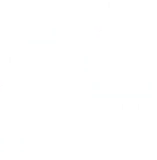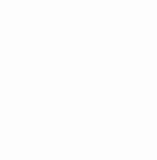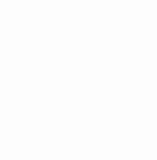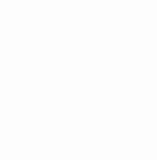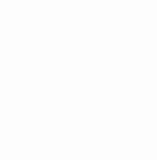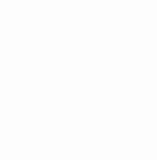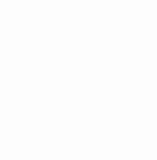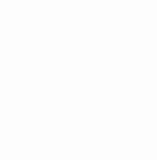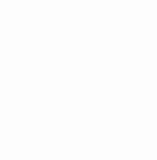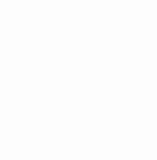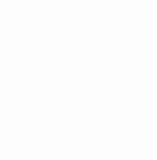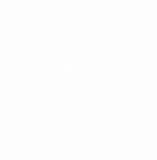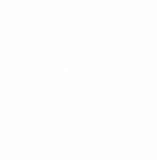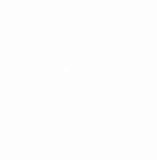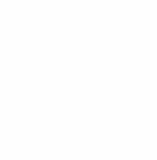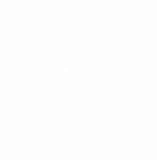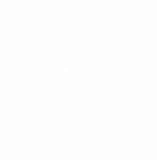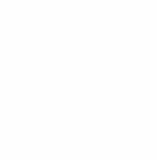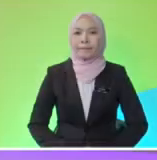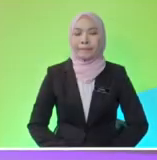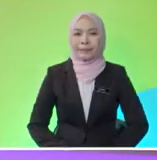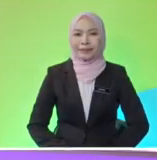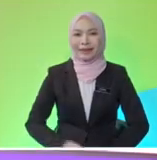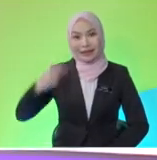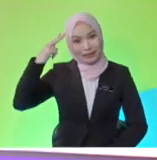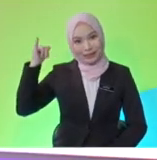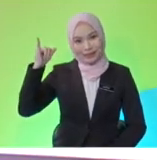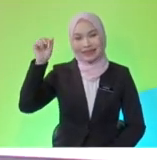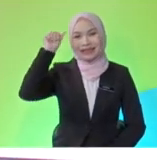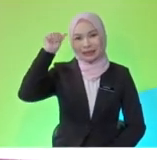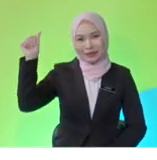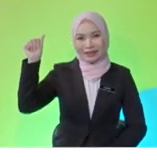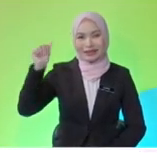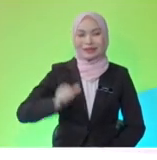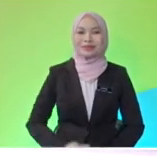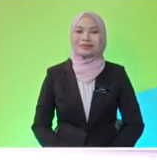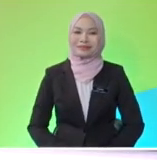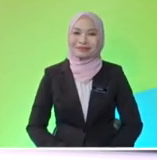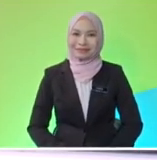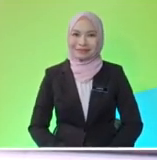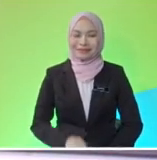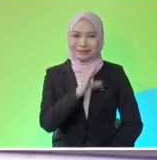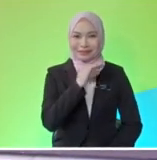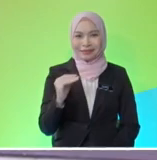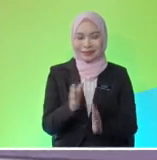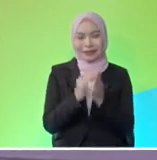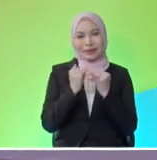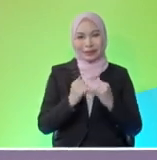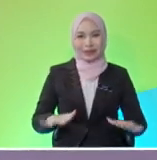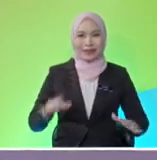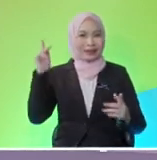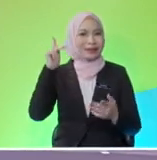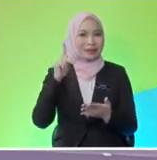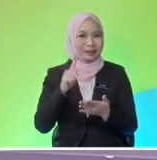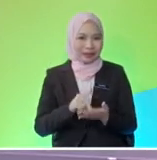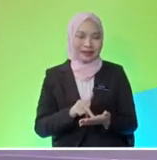Didik TV KPM. Hai, assalamualaikum warahmatullahi wabarakatuh dan salam sejahtera kepada